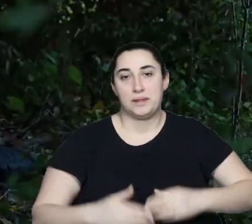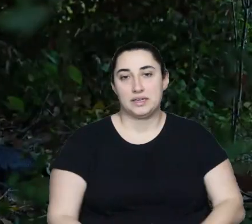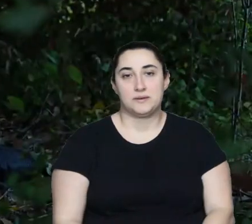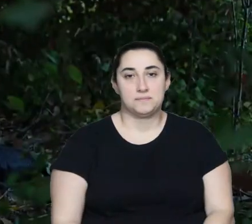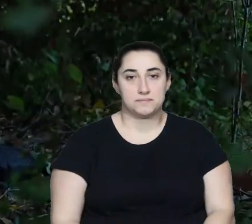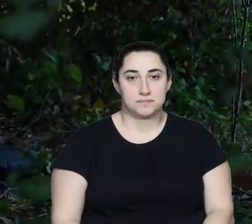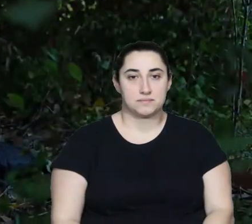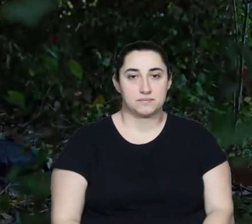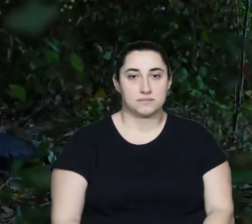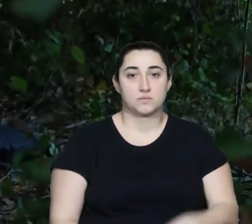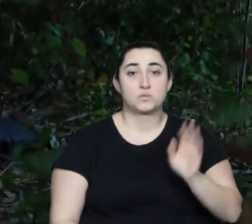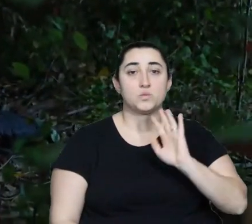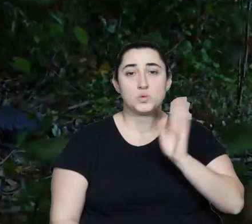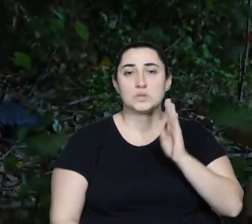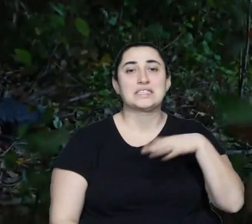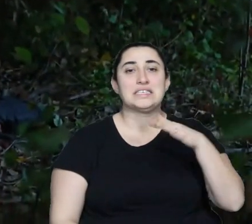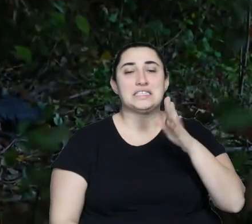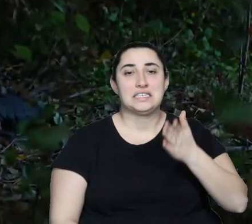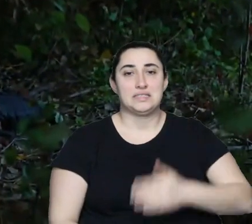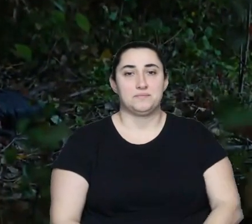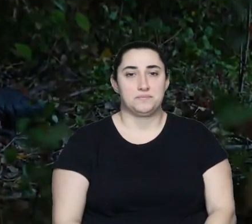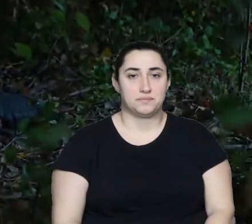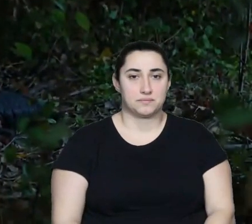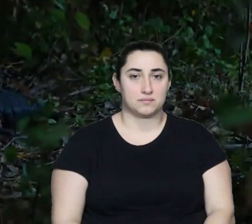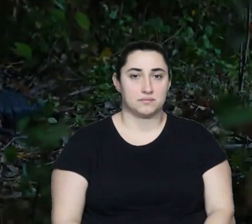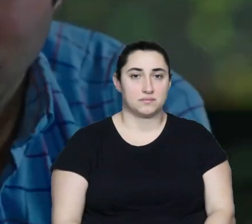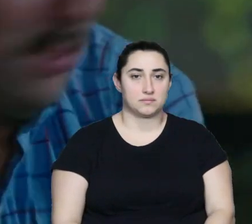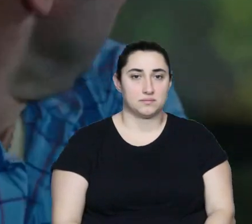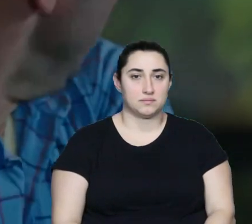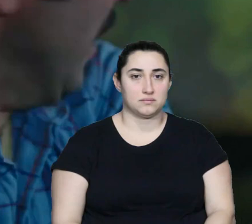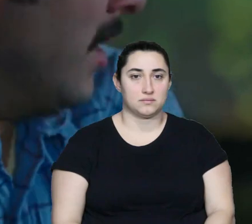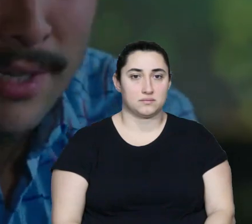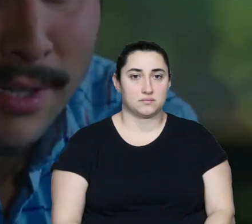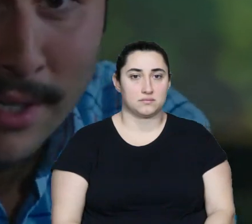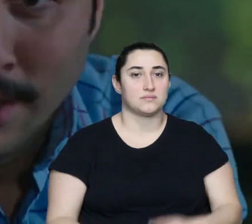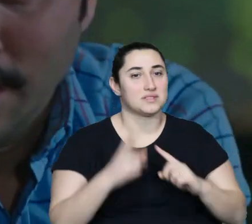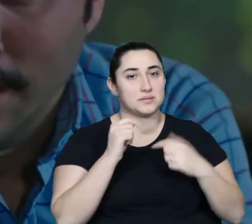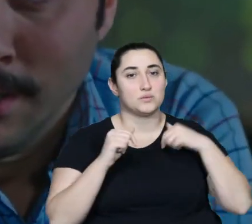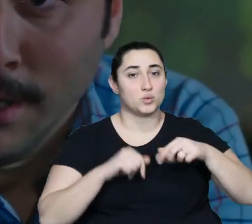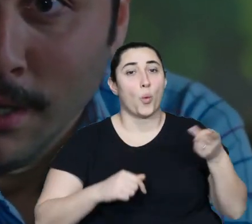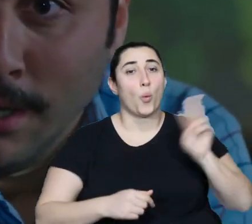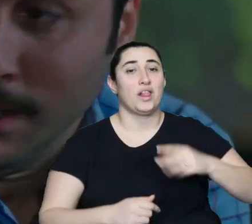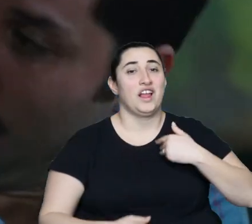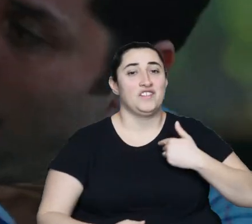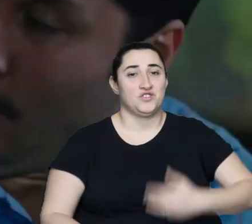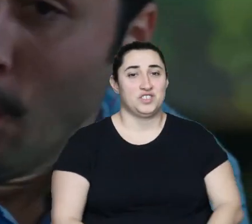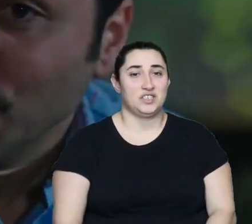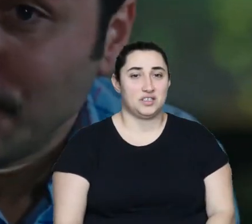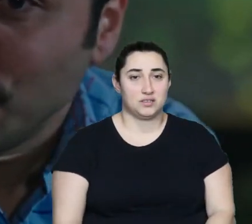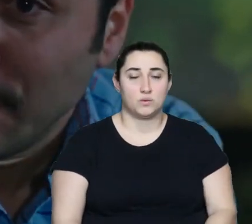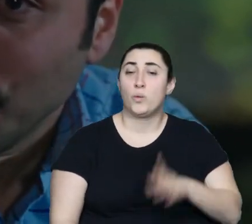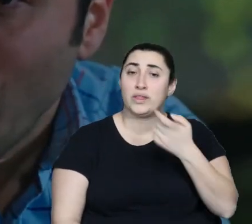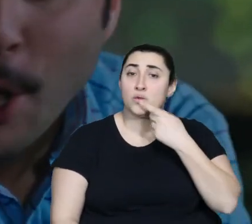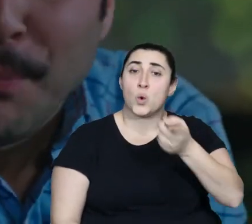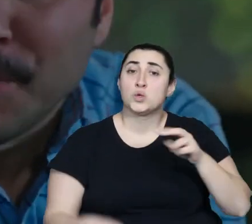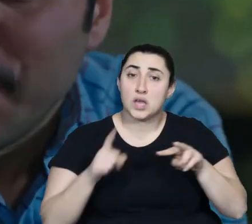olabilir. Yok yok değilmiş. Yere oturdu. Aysu ile birbirlerine sarıldılar. İsmail biz burada ölüp gideceğiz. O nasıl